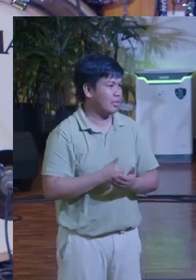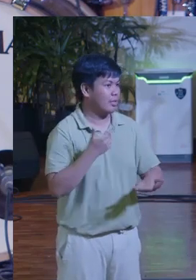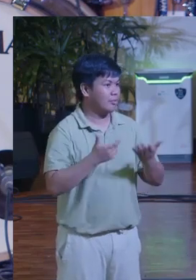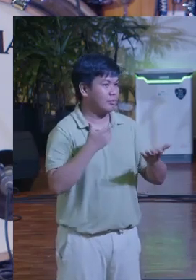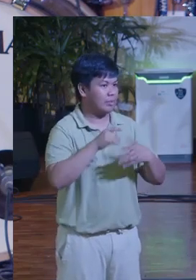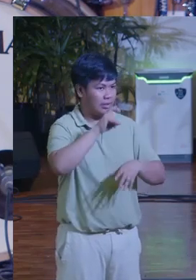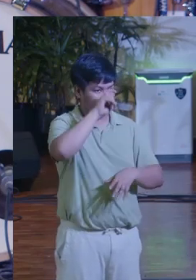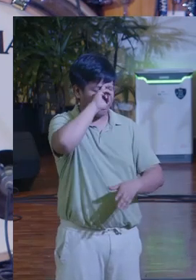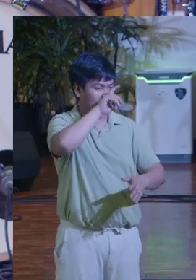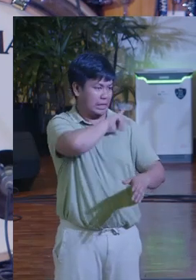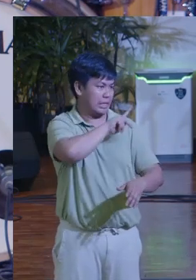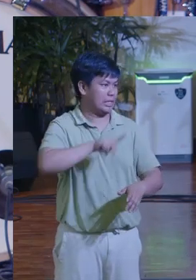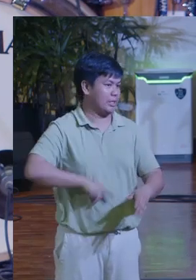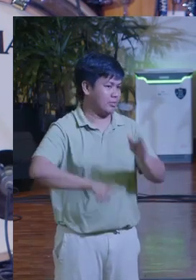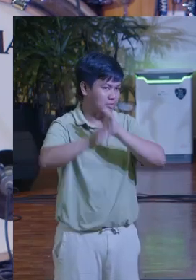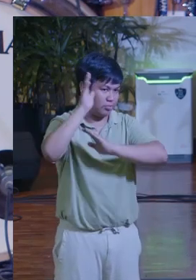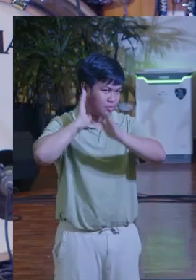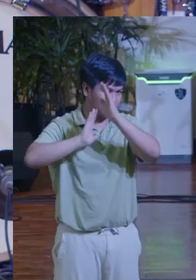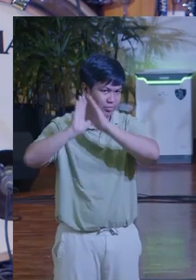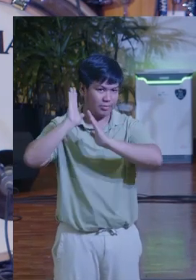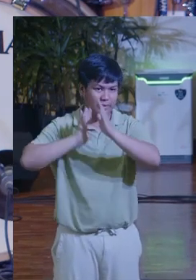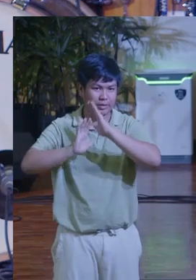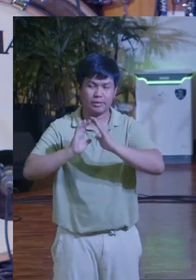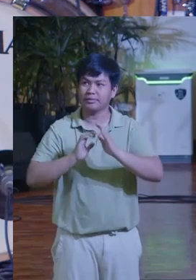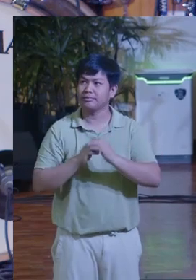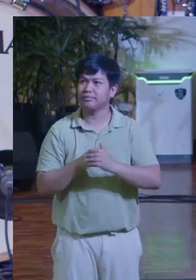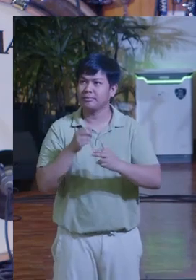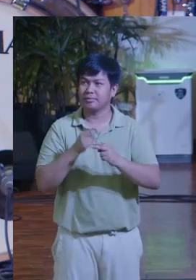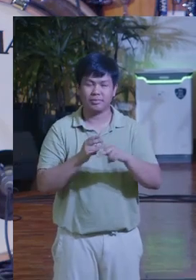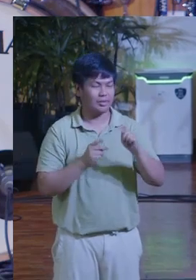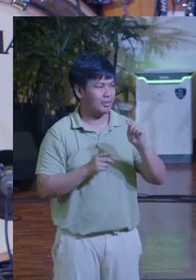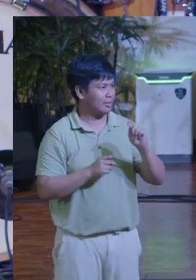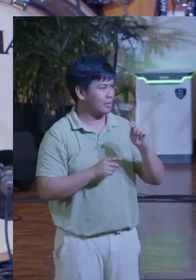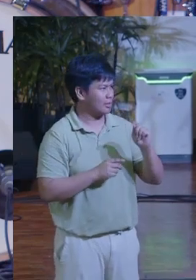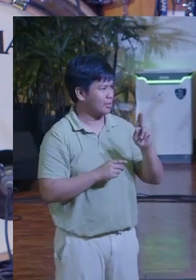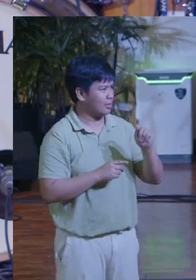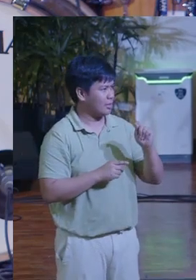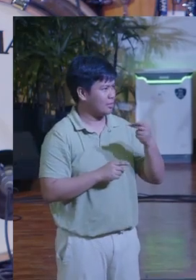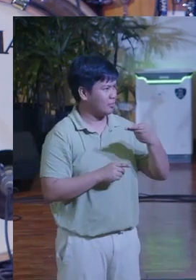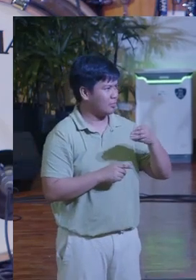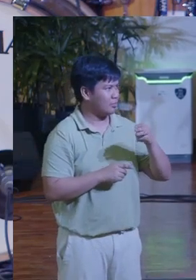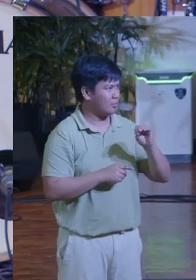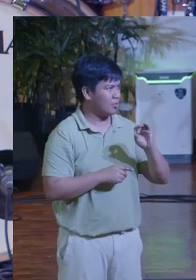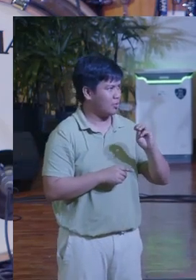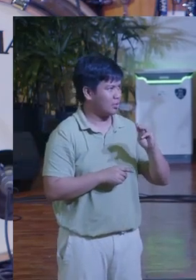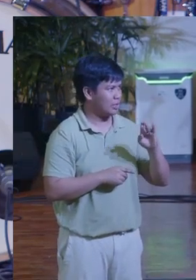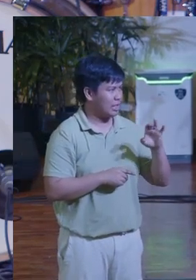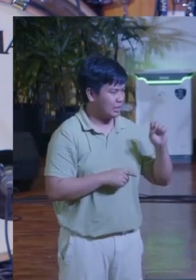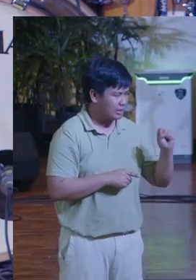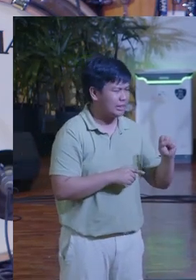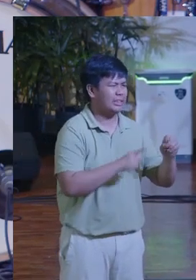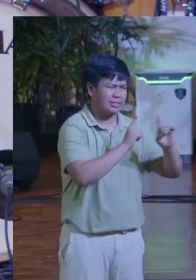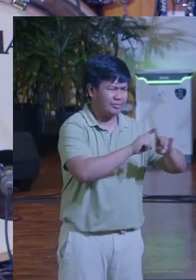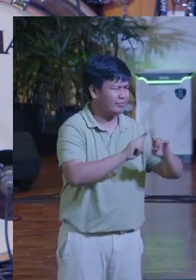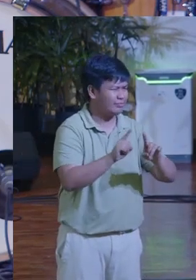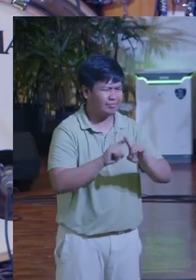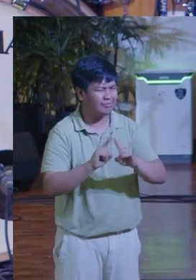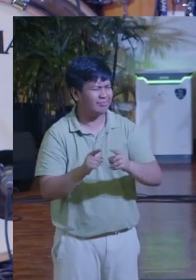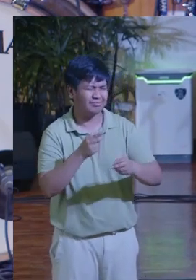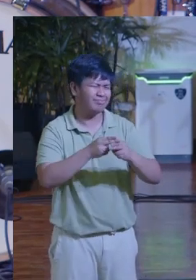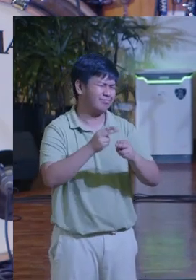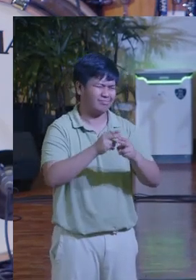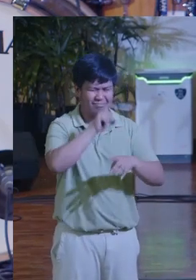Pharaoh noon, o di kaya si Thutmose the first. So dahil sila po ay magkasunod,